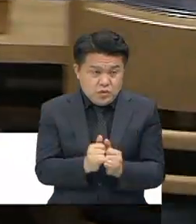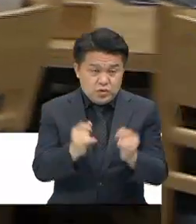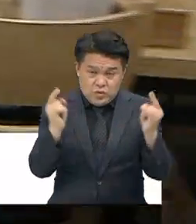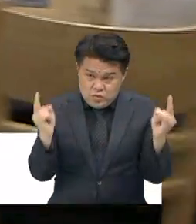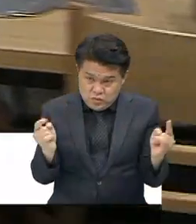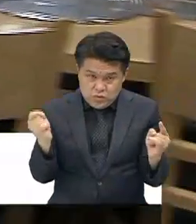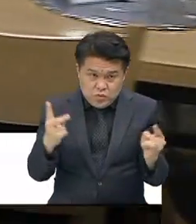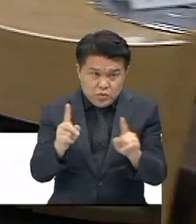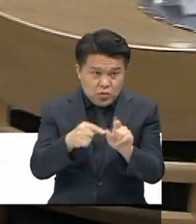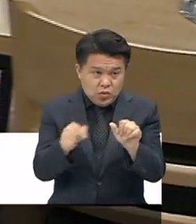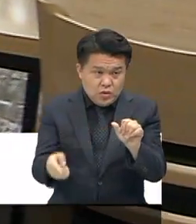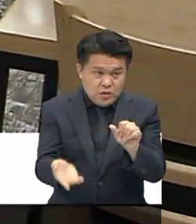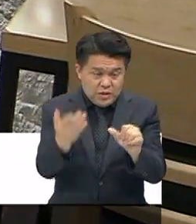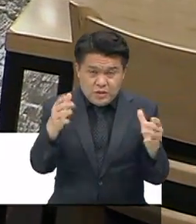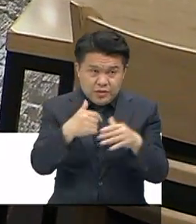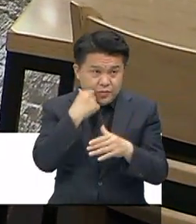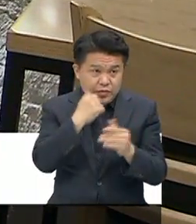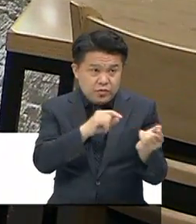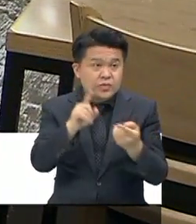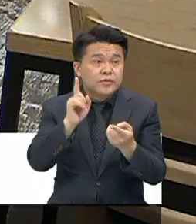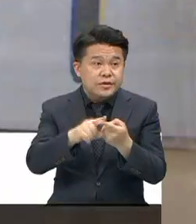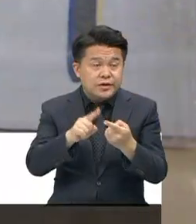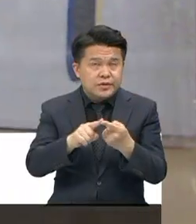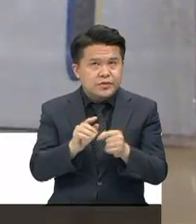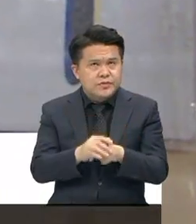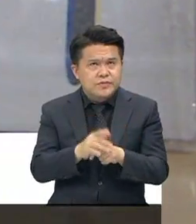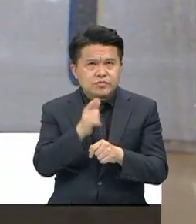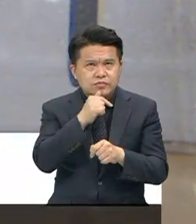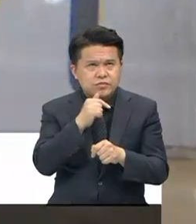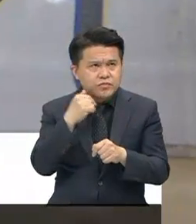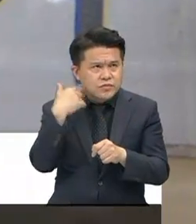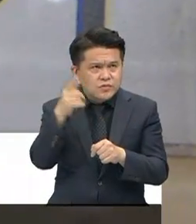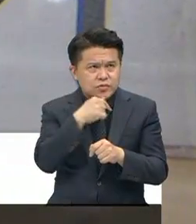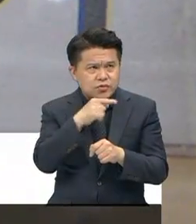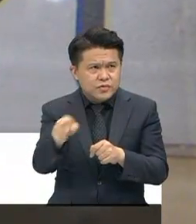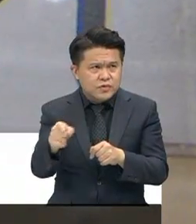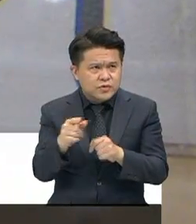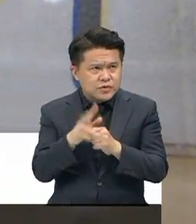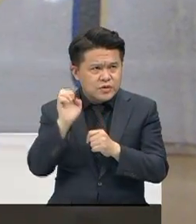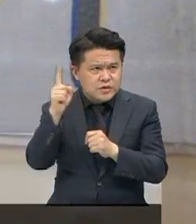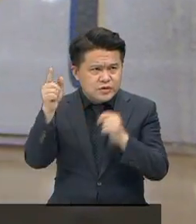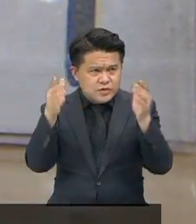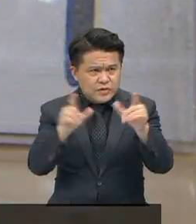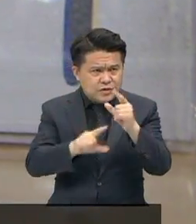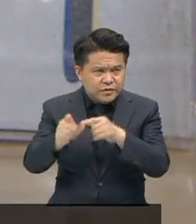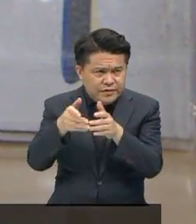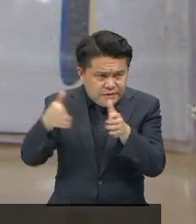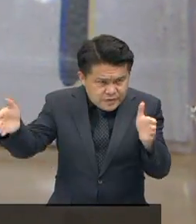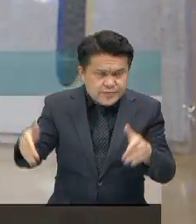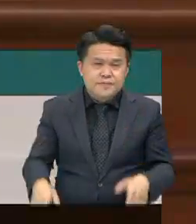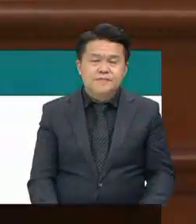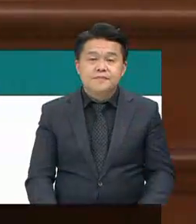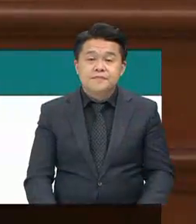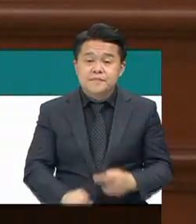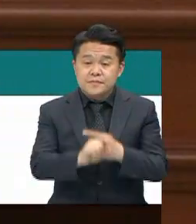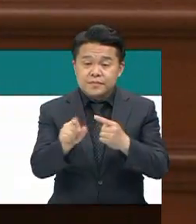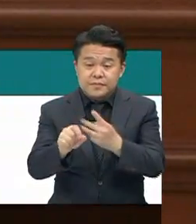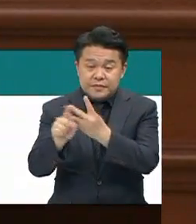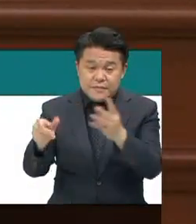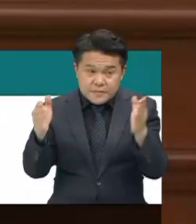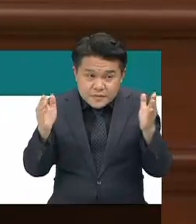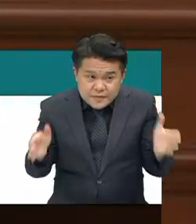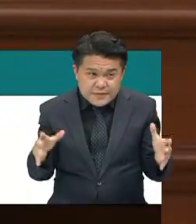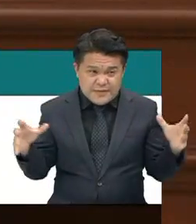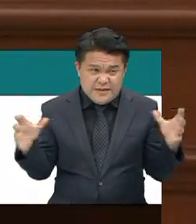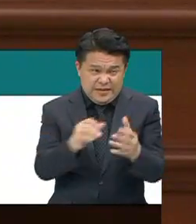단계 및 5인 이상 모임 금지 조치를 다음 월요일부터 3주간 더 연장하기로 했습니다. 1월부터 4월까지의